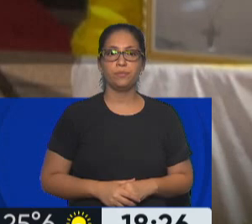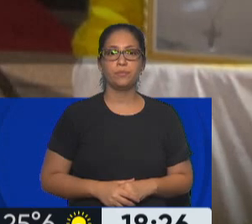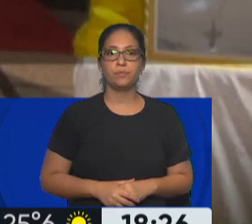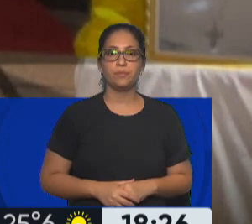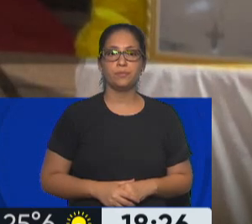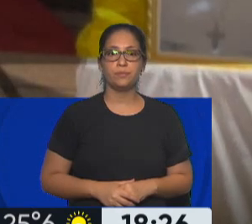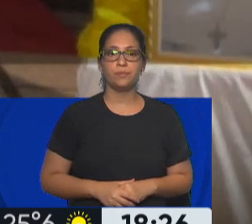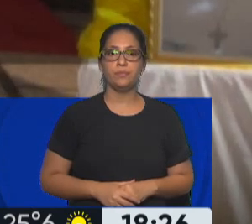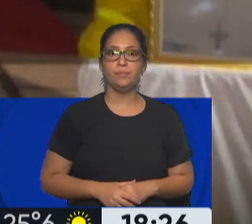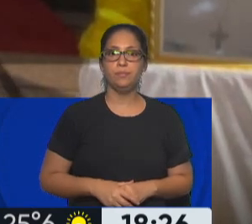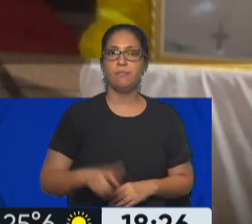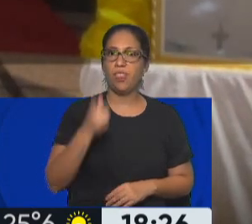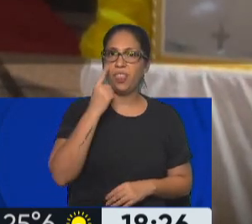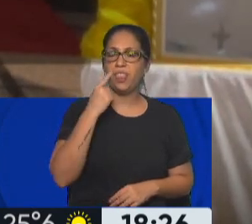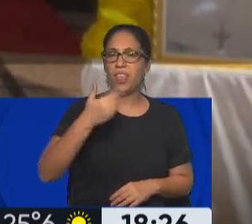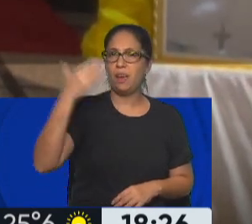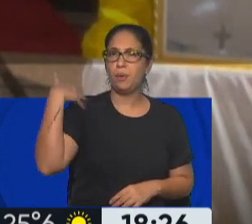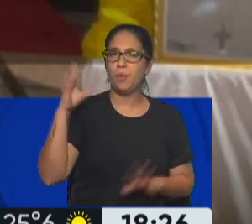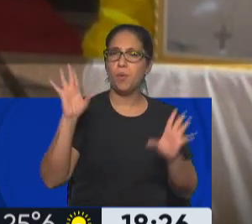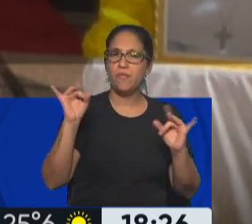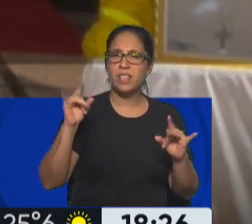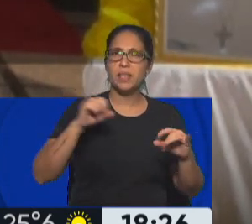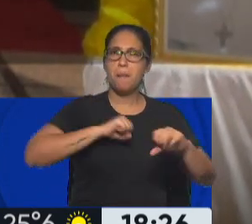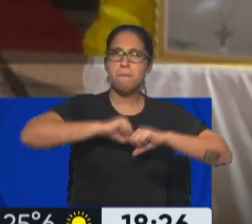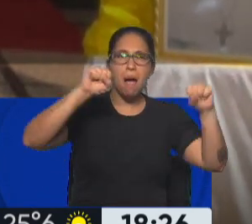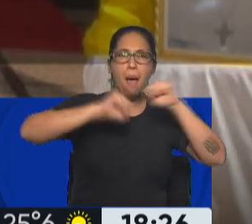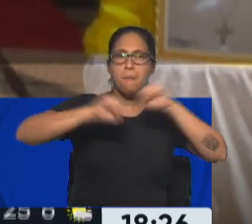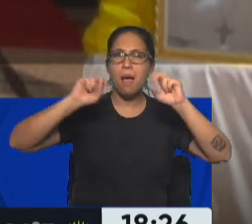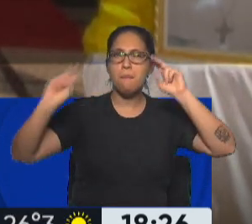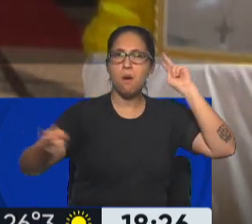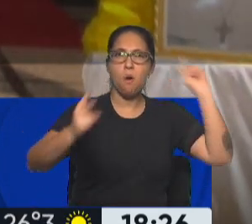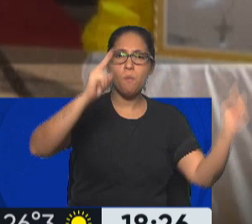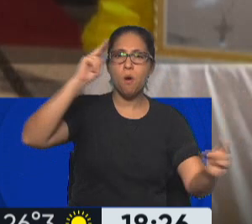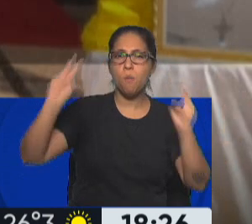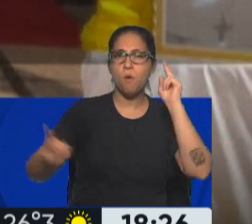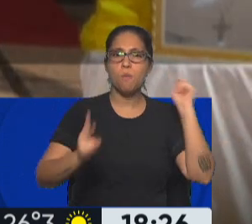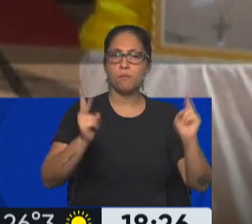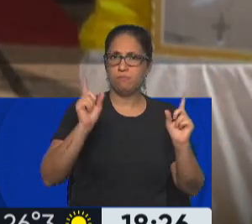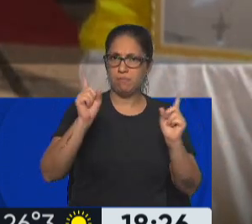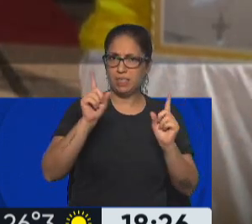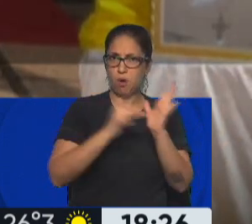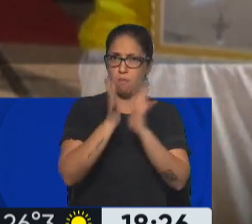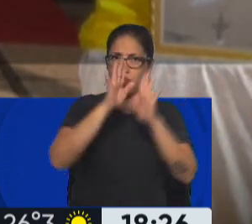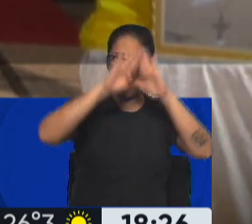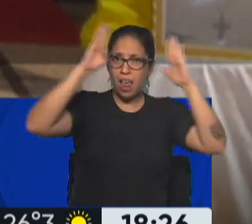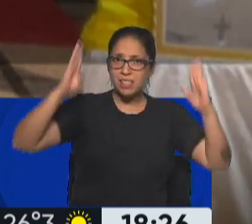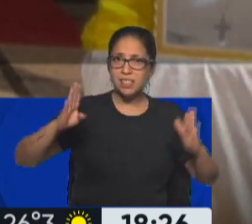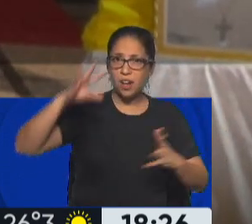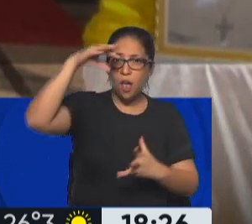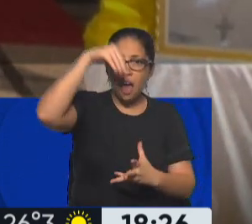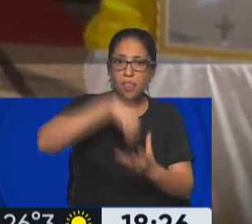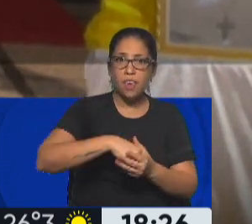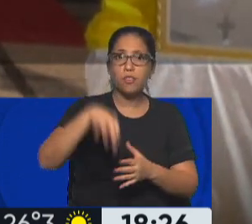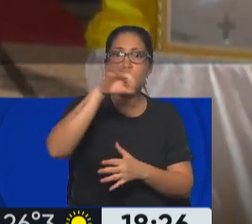ايام صعب جدا جدا، ايام مقصف، ايام ناس مقتولين حتى جوا الدير مصابين.